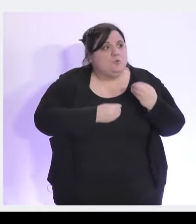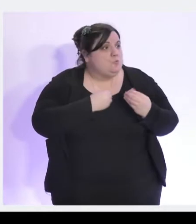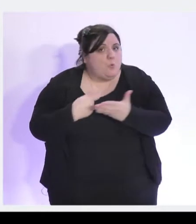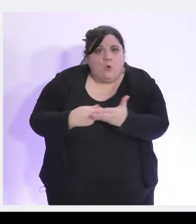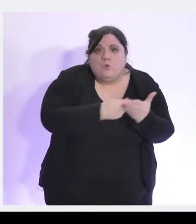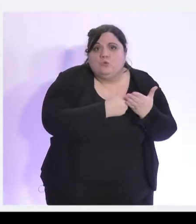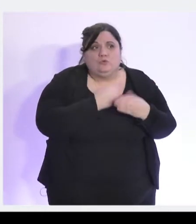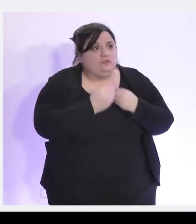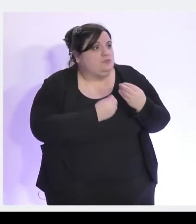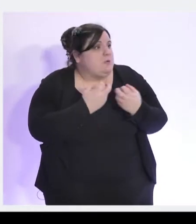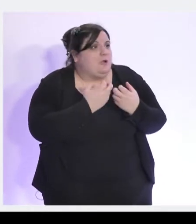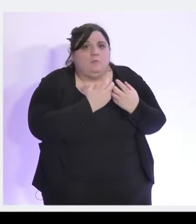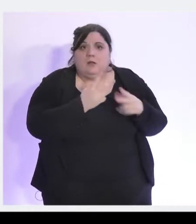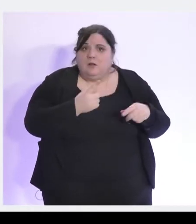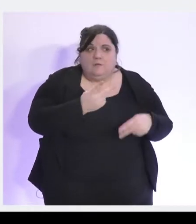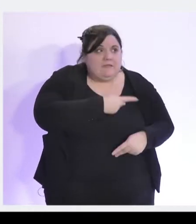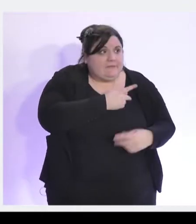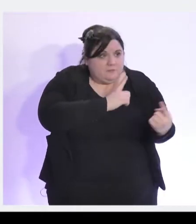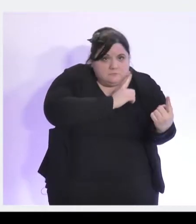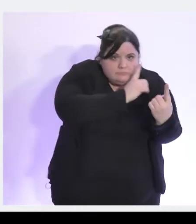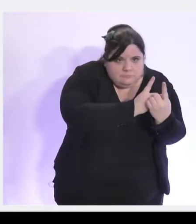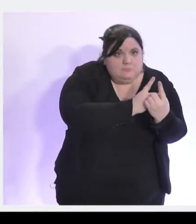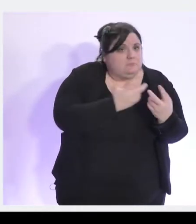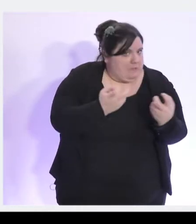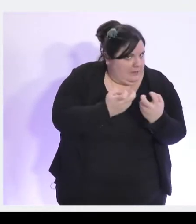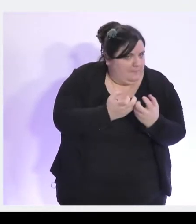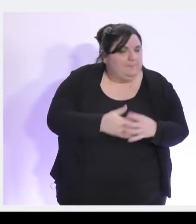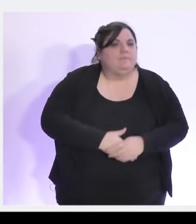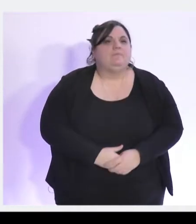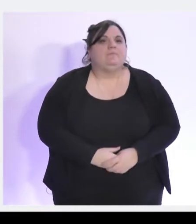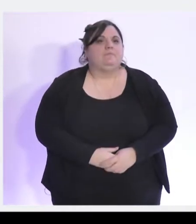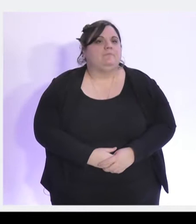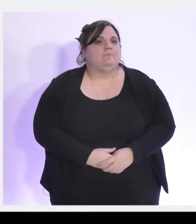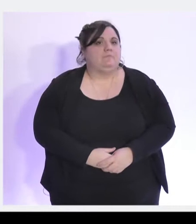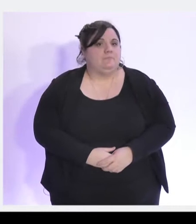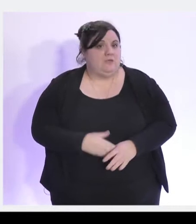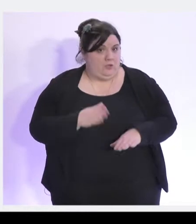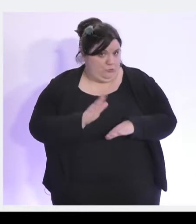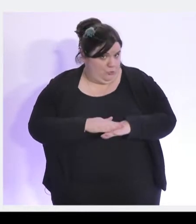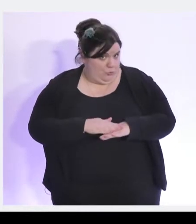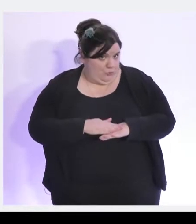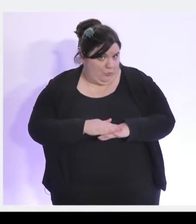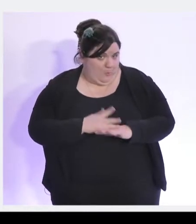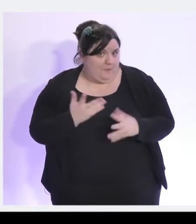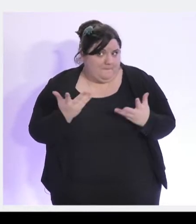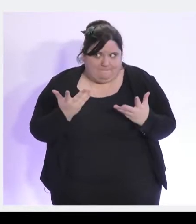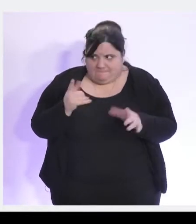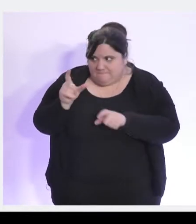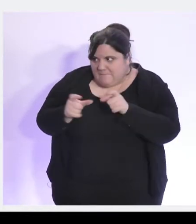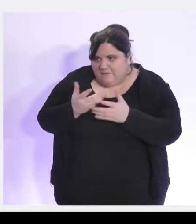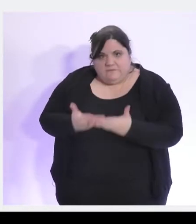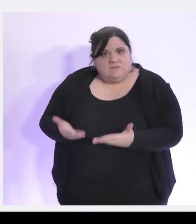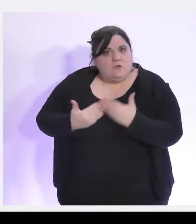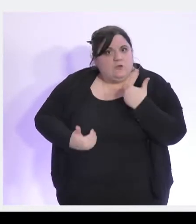all persons with disabilities are in employment, compared to 75% of persons without